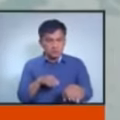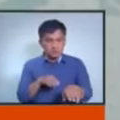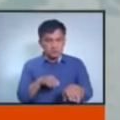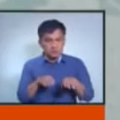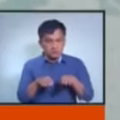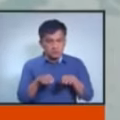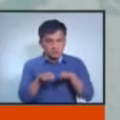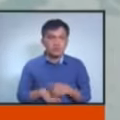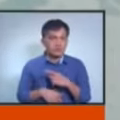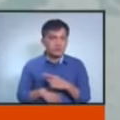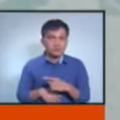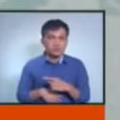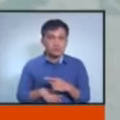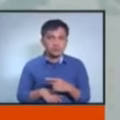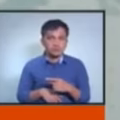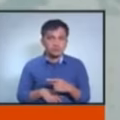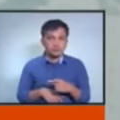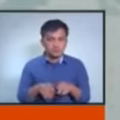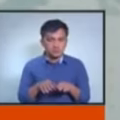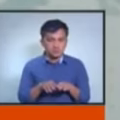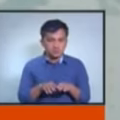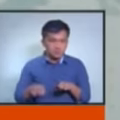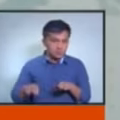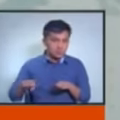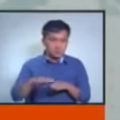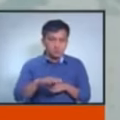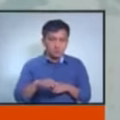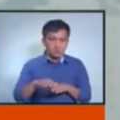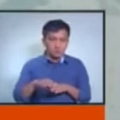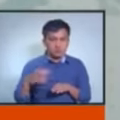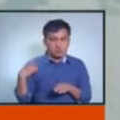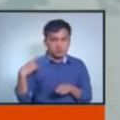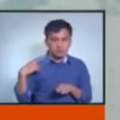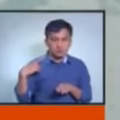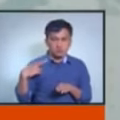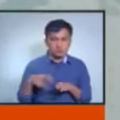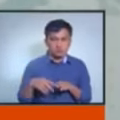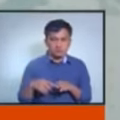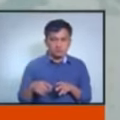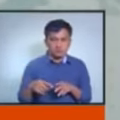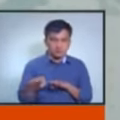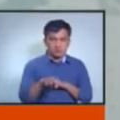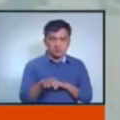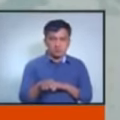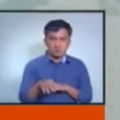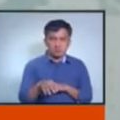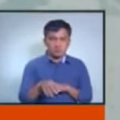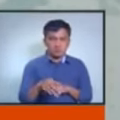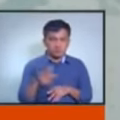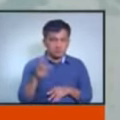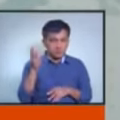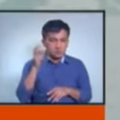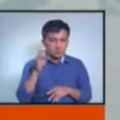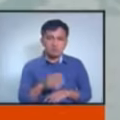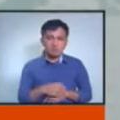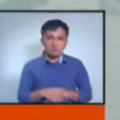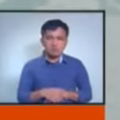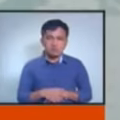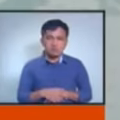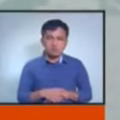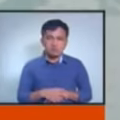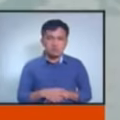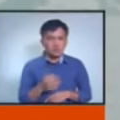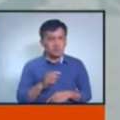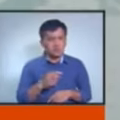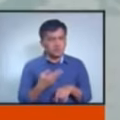traffic. Ganon po. Ngayon, nakalusot siya dito sa kabila, sa kanan. Doon na po, pagtapat sa amin, may narinig akong bato talaga. Bato?